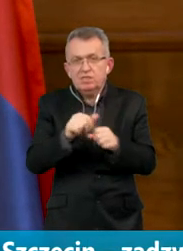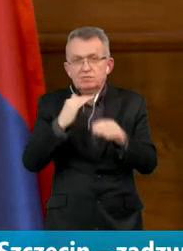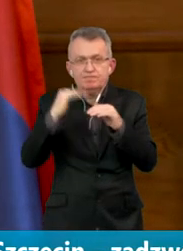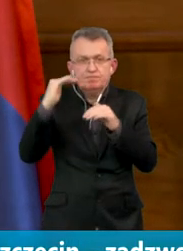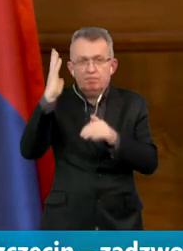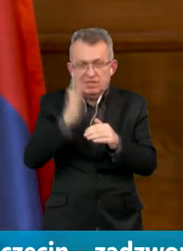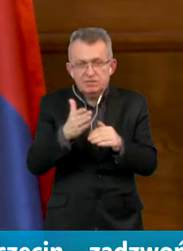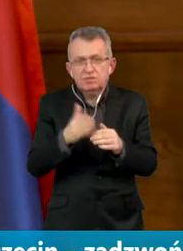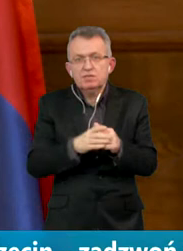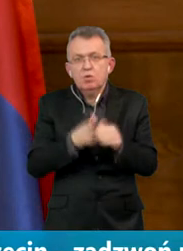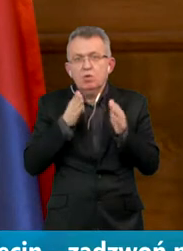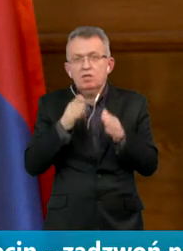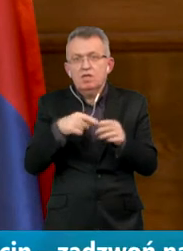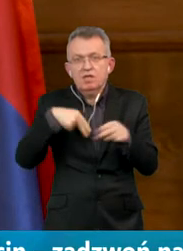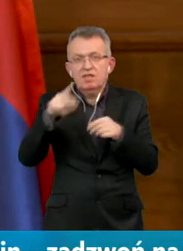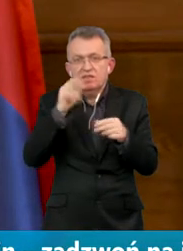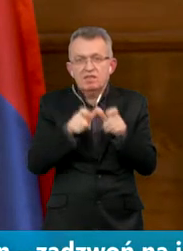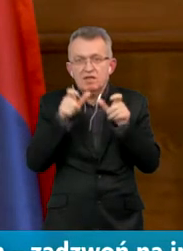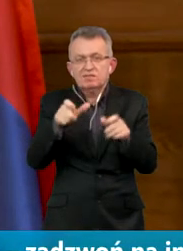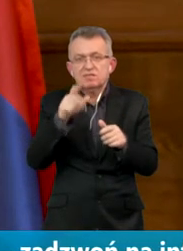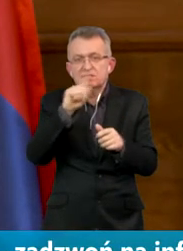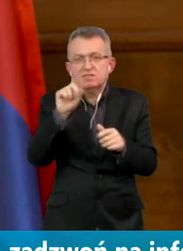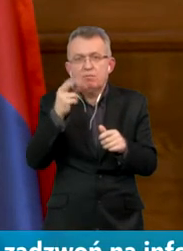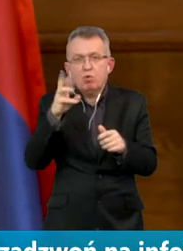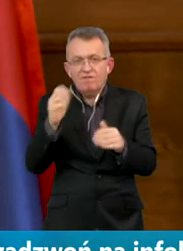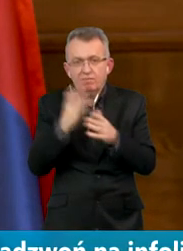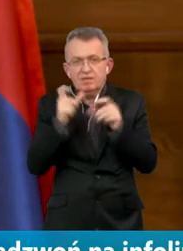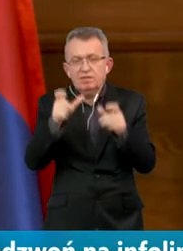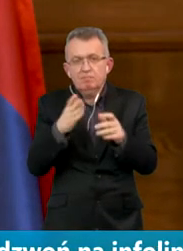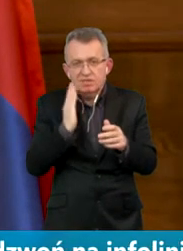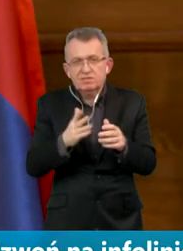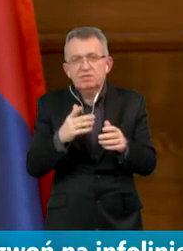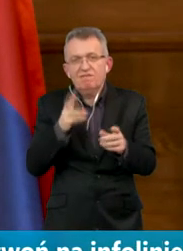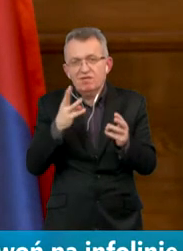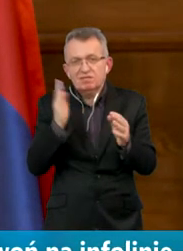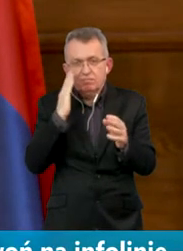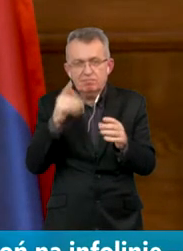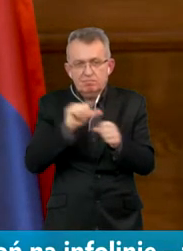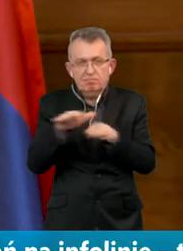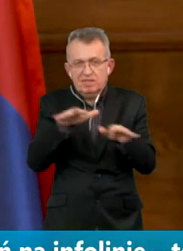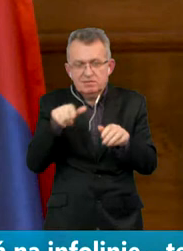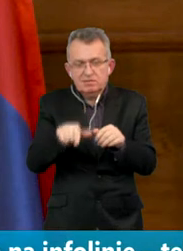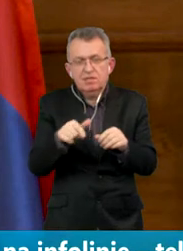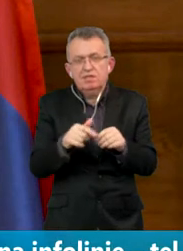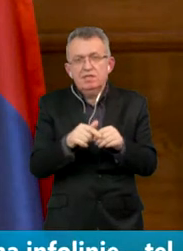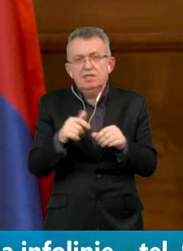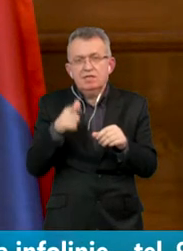będzie parking przy trasie zamkowej. To jest ważne miejsce, ponieważ w rejonie